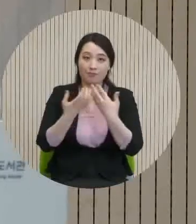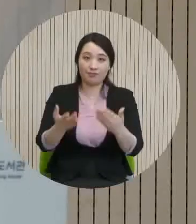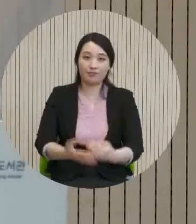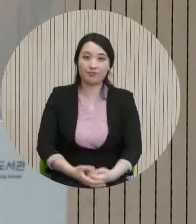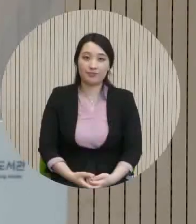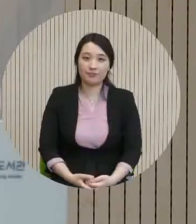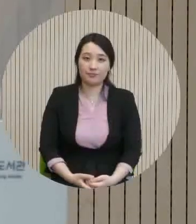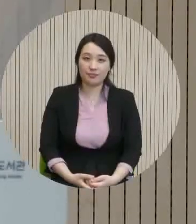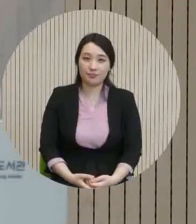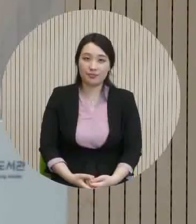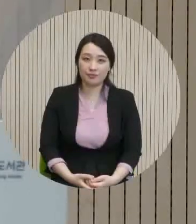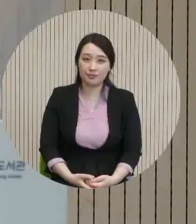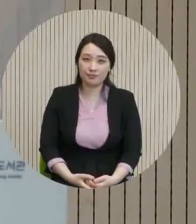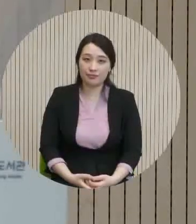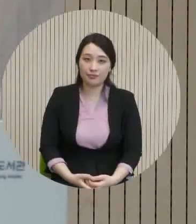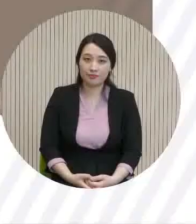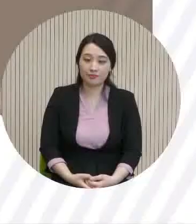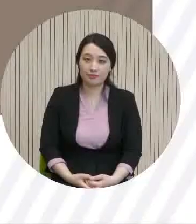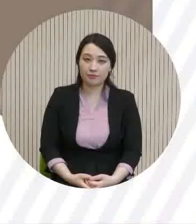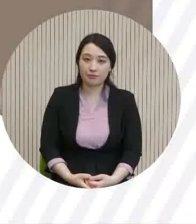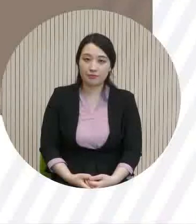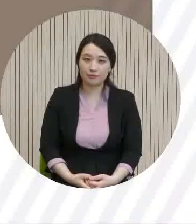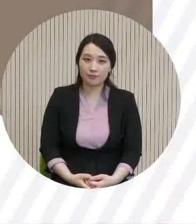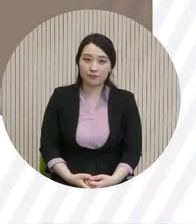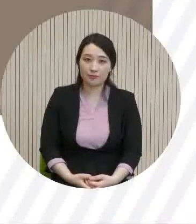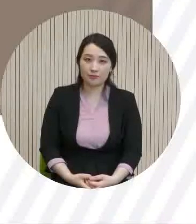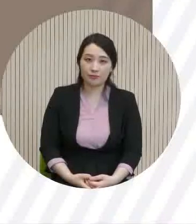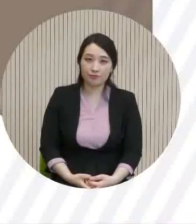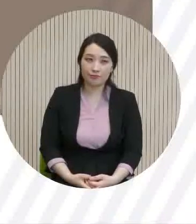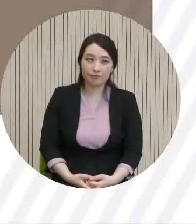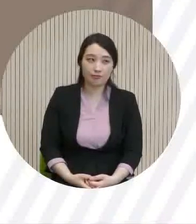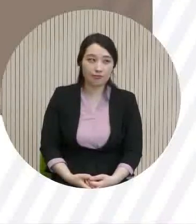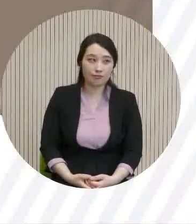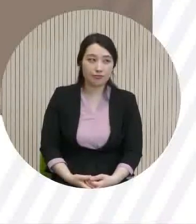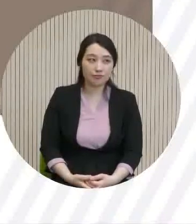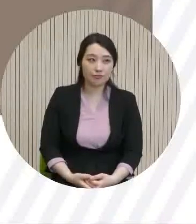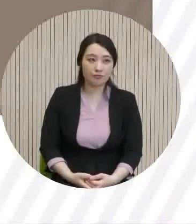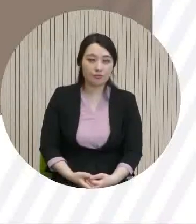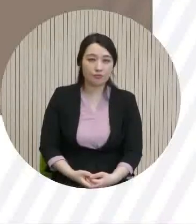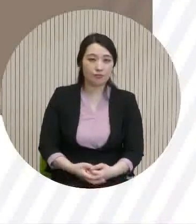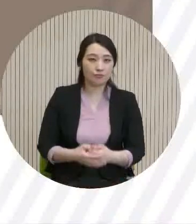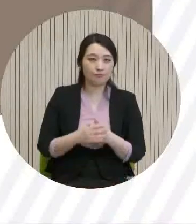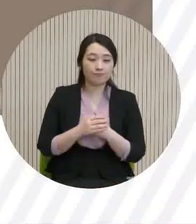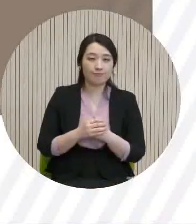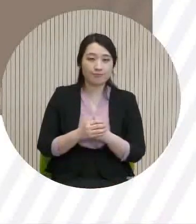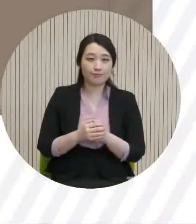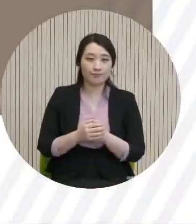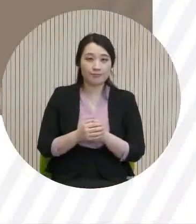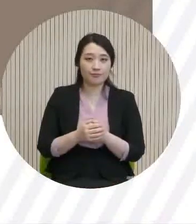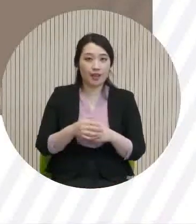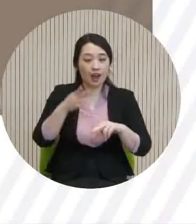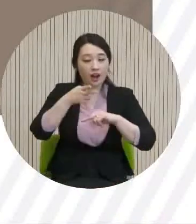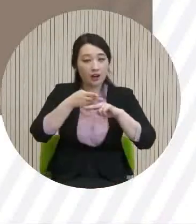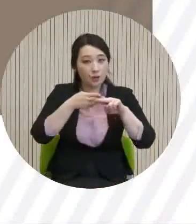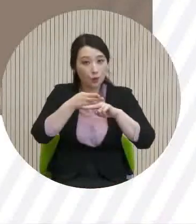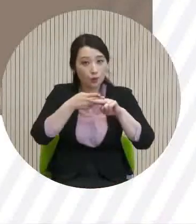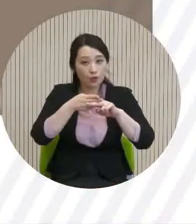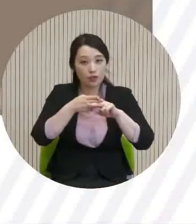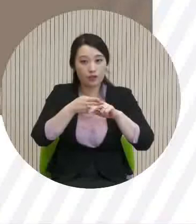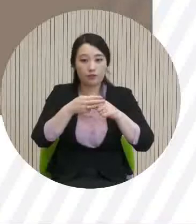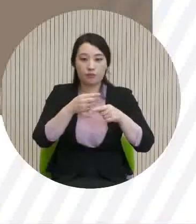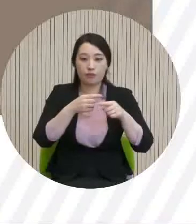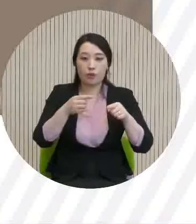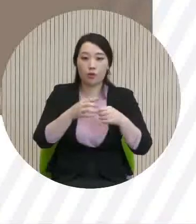And of course, there are books. 로비인 1층에는 On the first floor, which is a lobby, 레스토랑, there are coffee